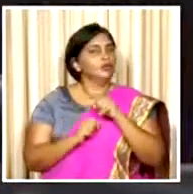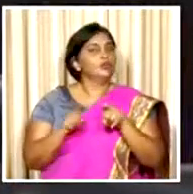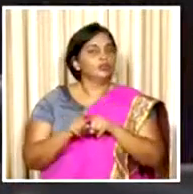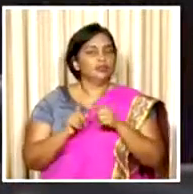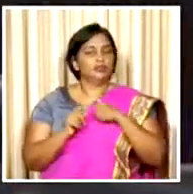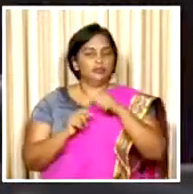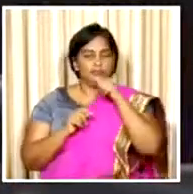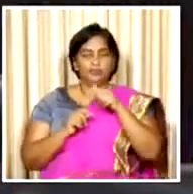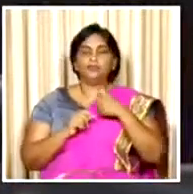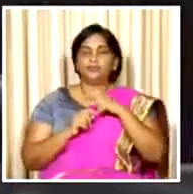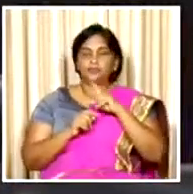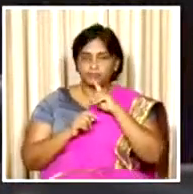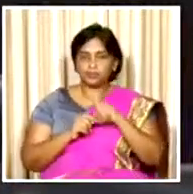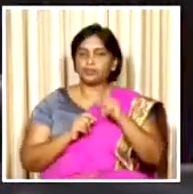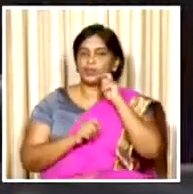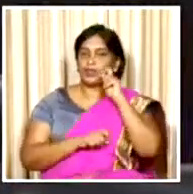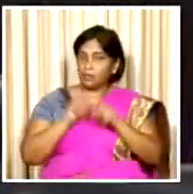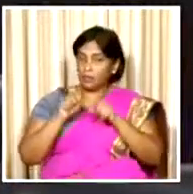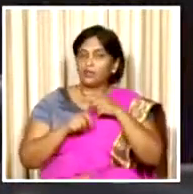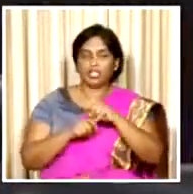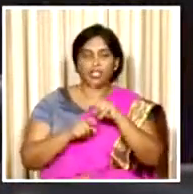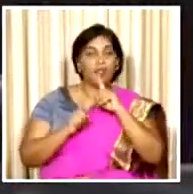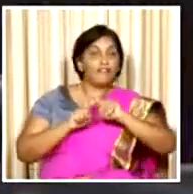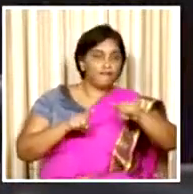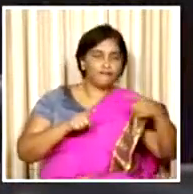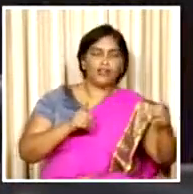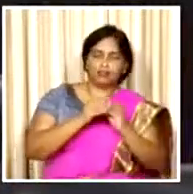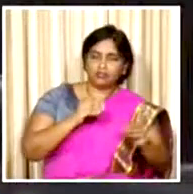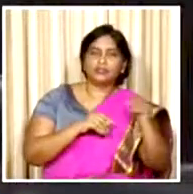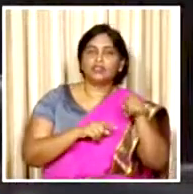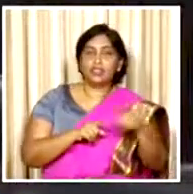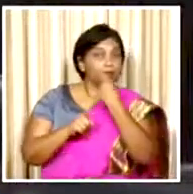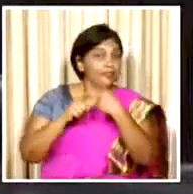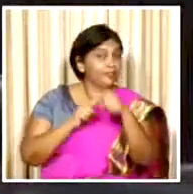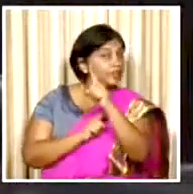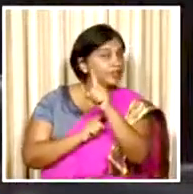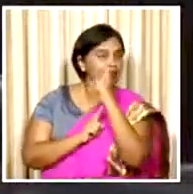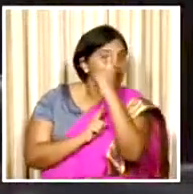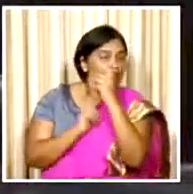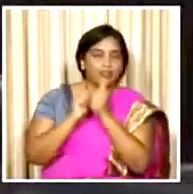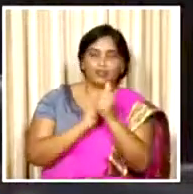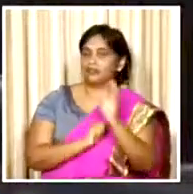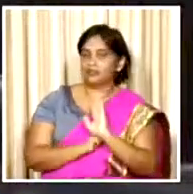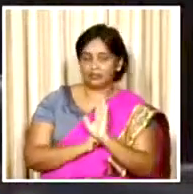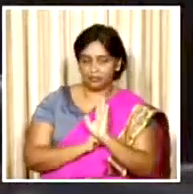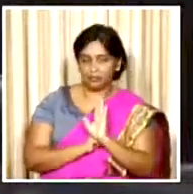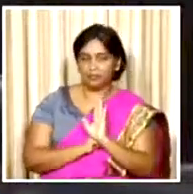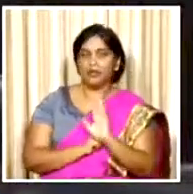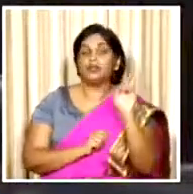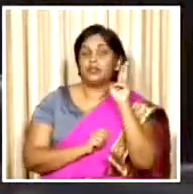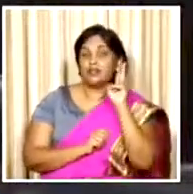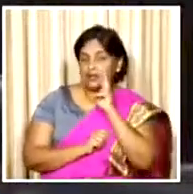අපි පැහැදිලිවම කියනවා ජනතාවට අපි කියනවා විකල්ප තියෙනවා. මේක විතරක් නෙවෙයි එකම ක්‍රමය.